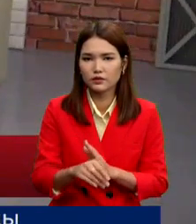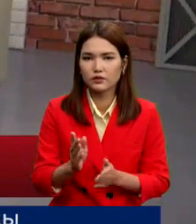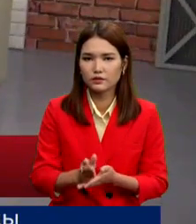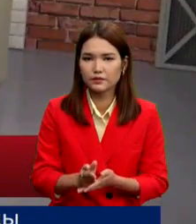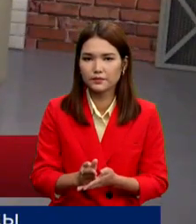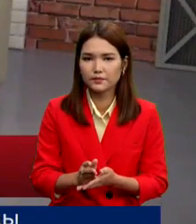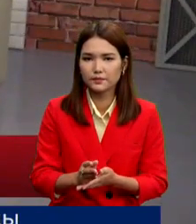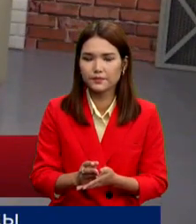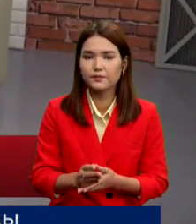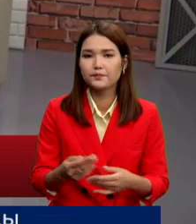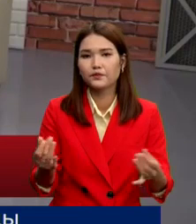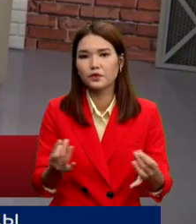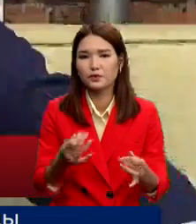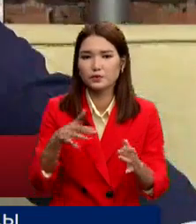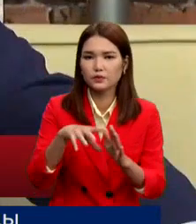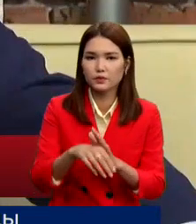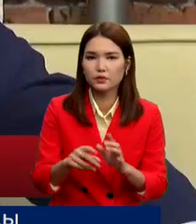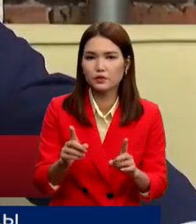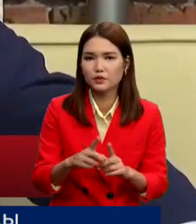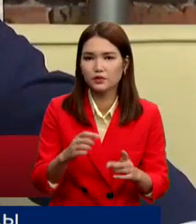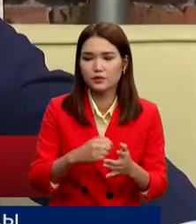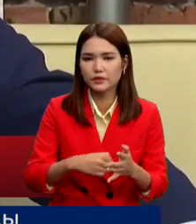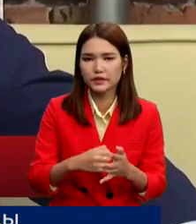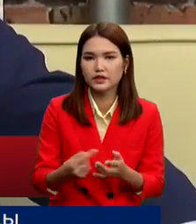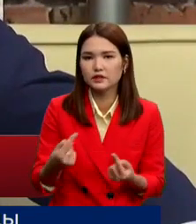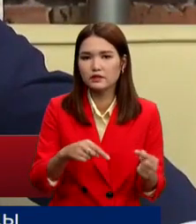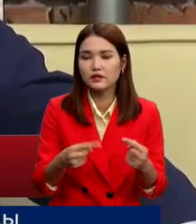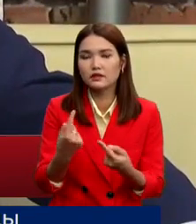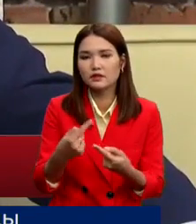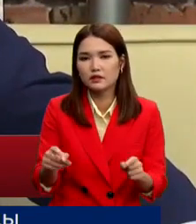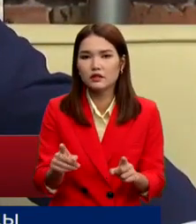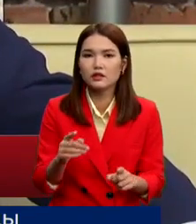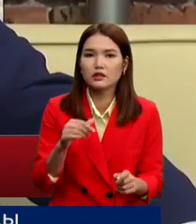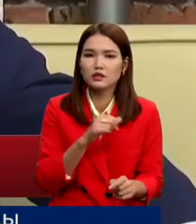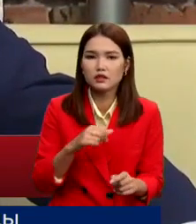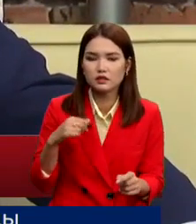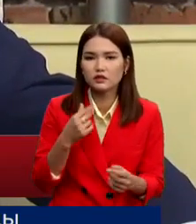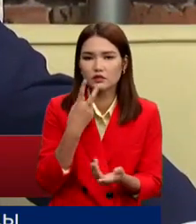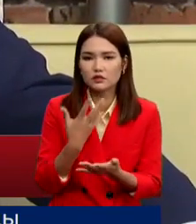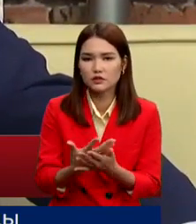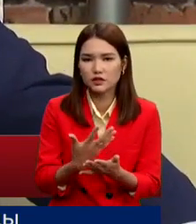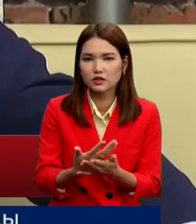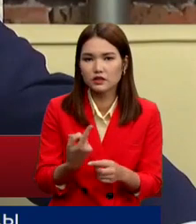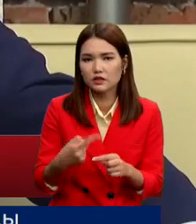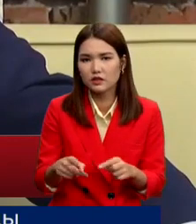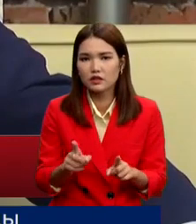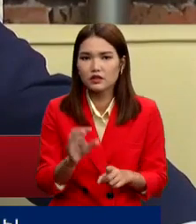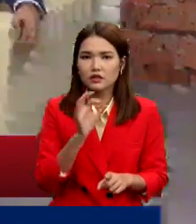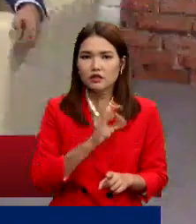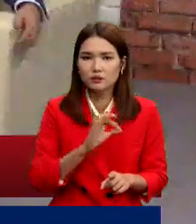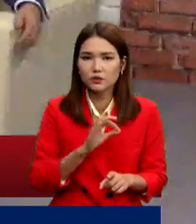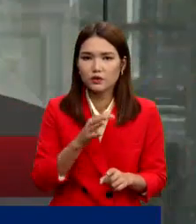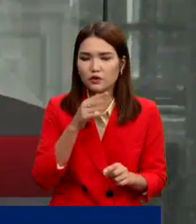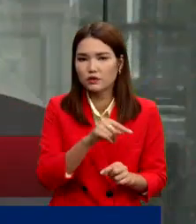Ал осы уақытқа дейін саяси додалардың бірінен қалмай келген Қазақстан халық партиясы артқа шегініс жасапты. Төрағасы Ертісбаев сайлауға түспейтін